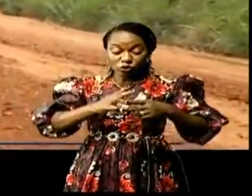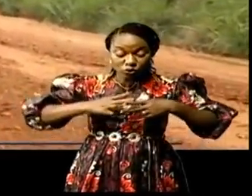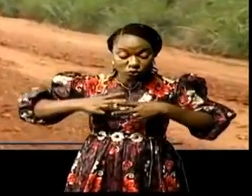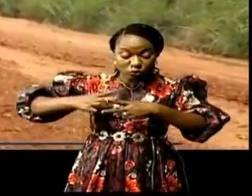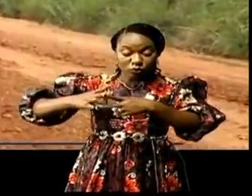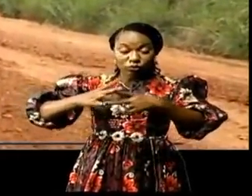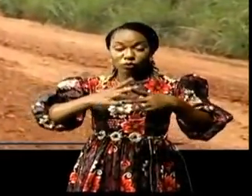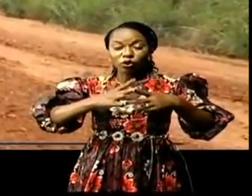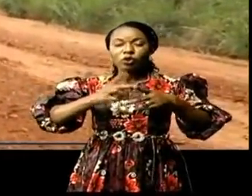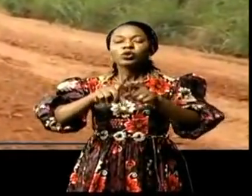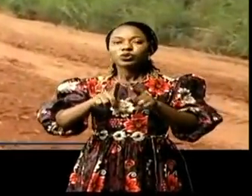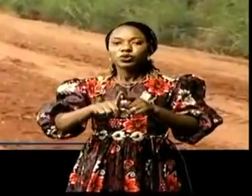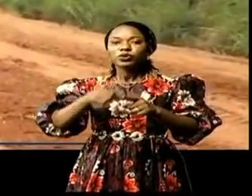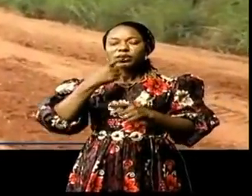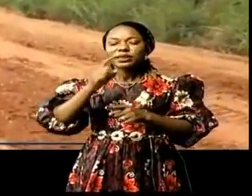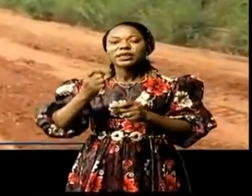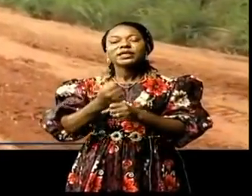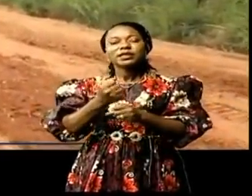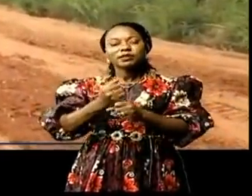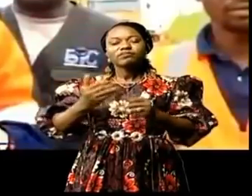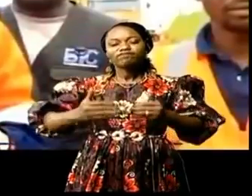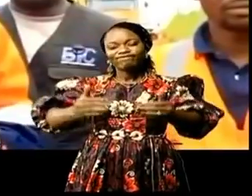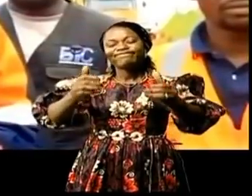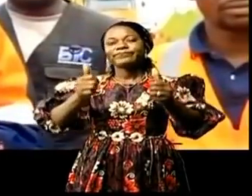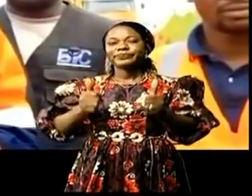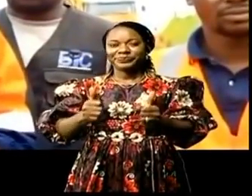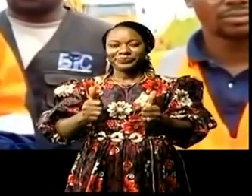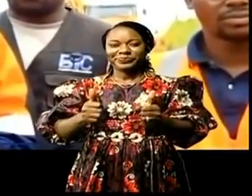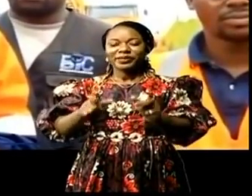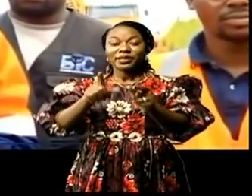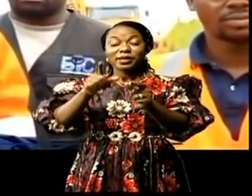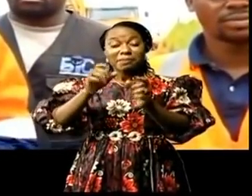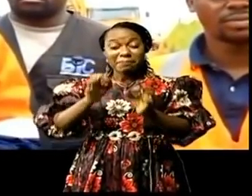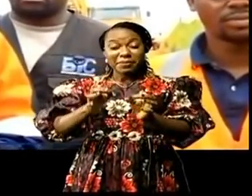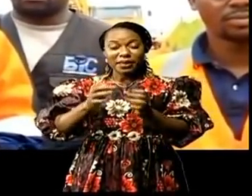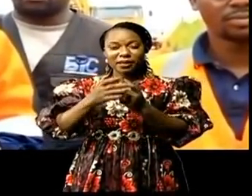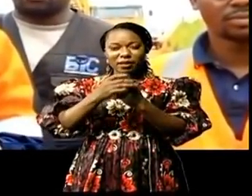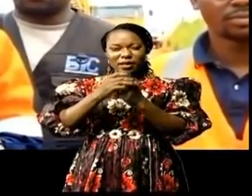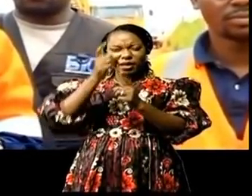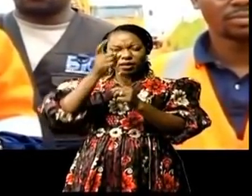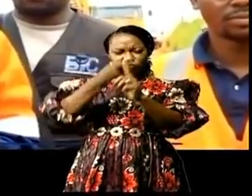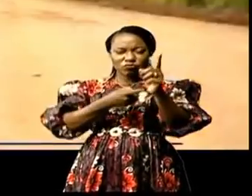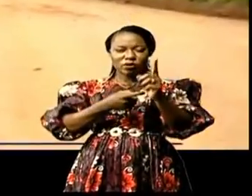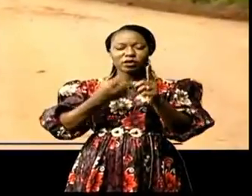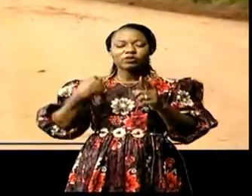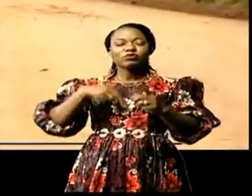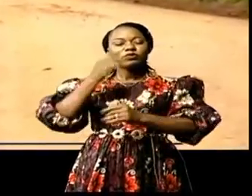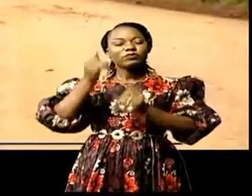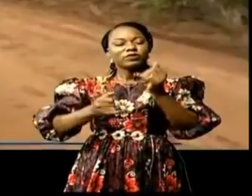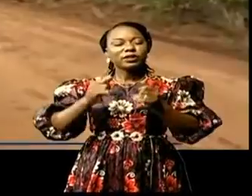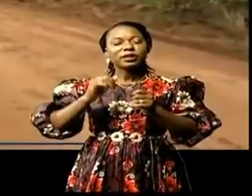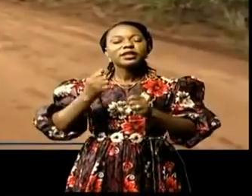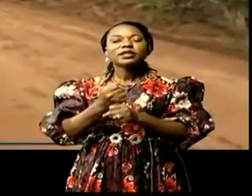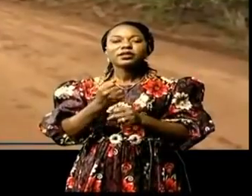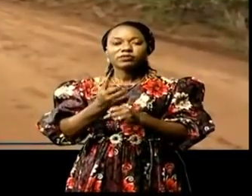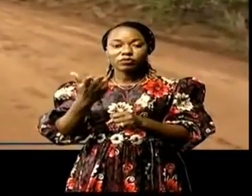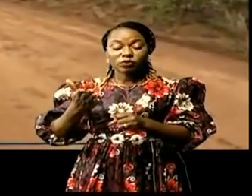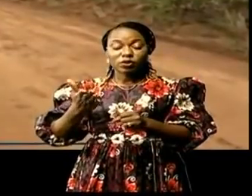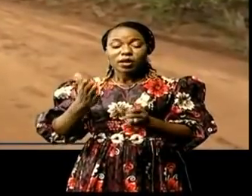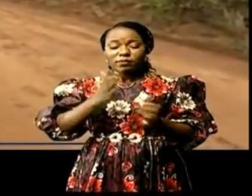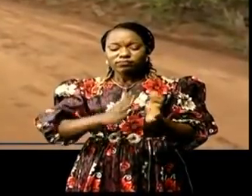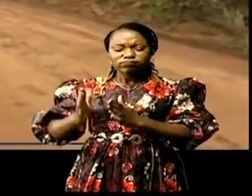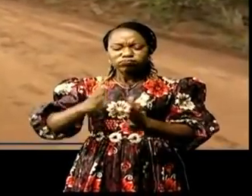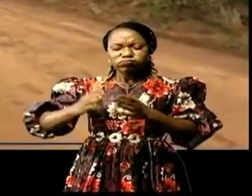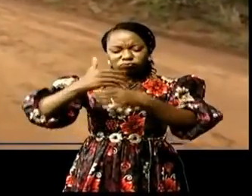que les travaux évoluent très bien et d'ici un mois, nous allons finir tous ces travaux. La réhabilitation